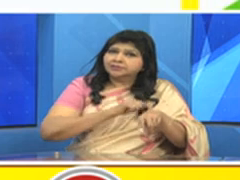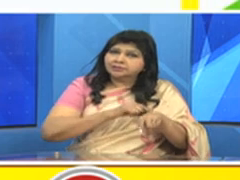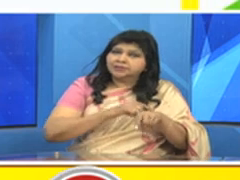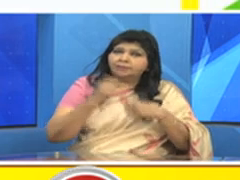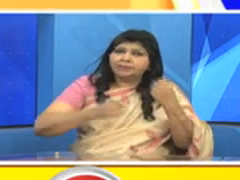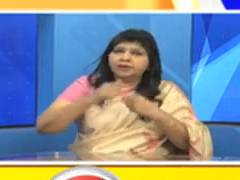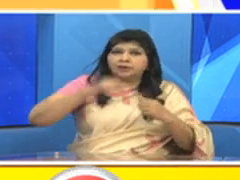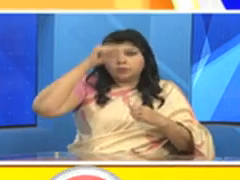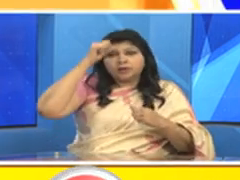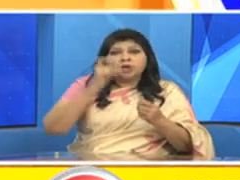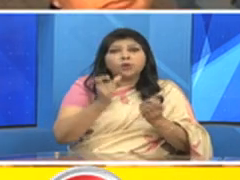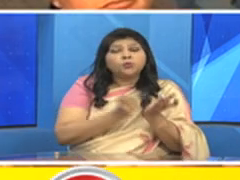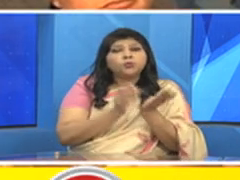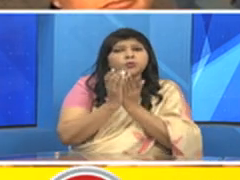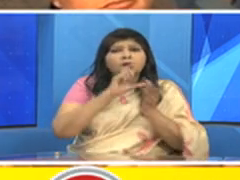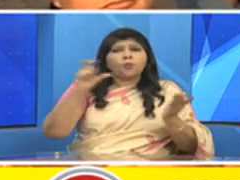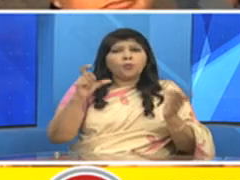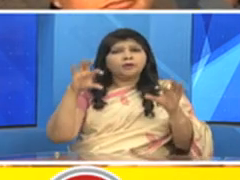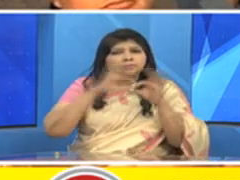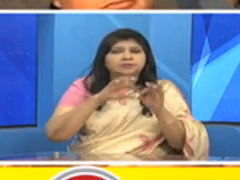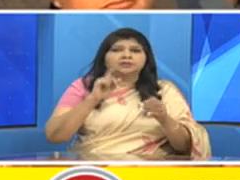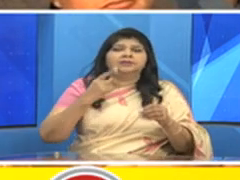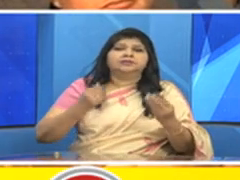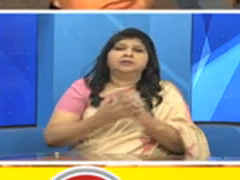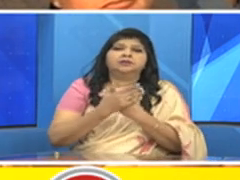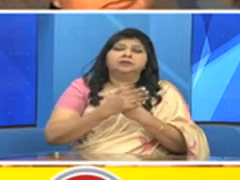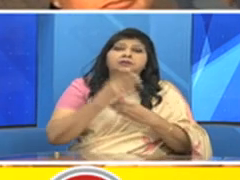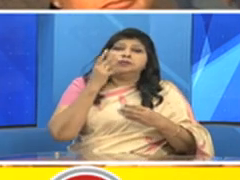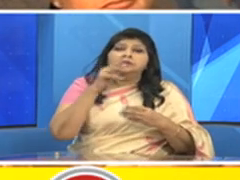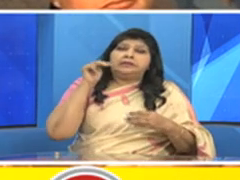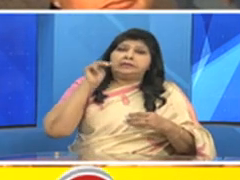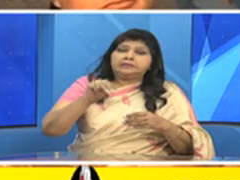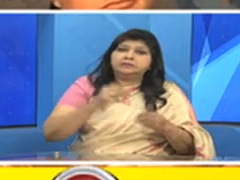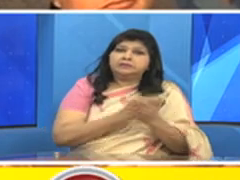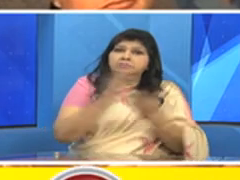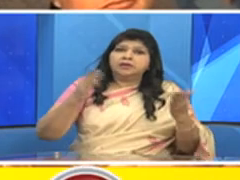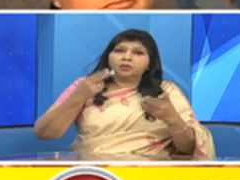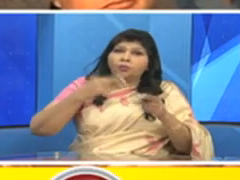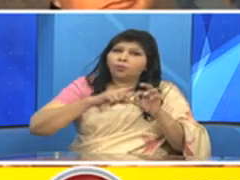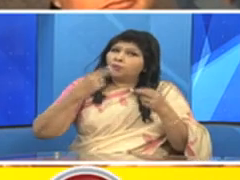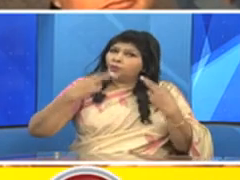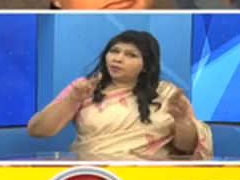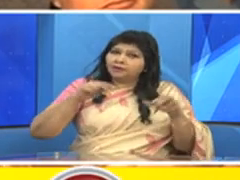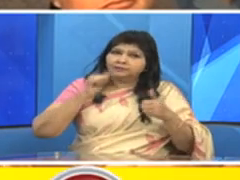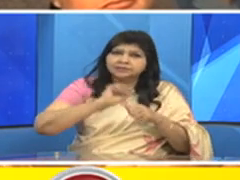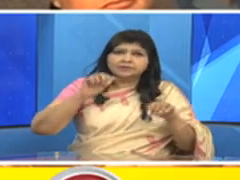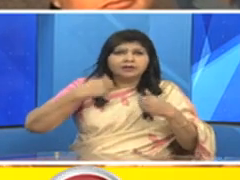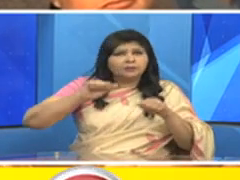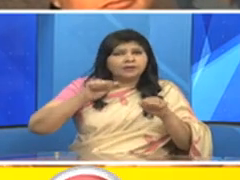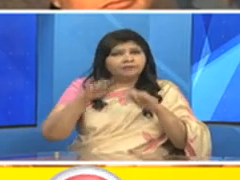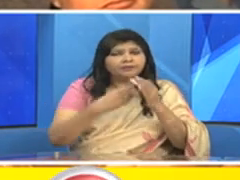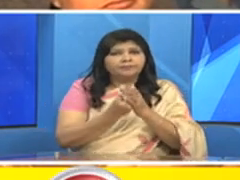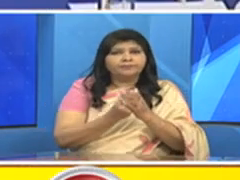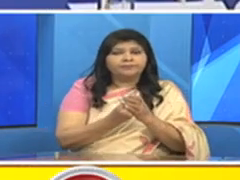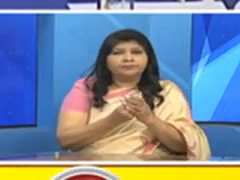हैं। इसमें भागीदारी के लिए 3000 से ज्यादा खिलाड़ी क्वालिफाई कर चुके हैं।